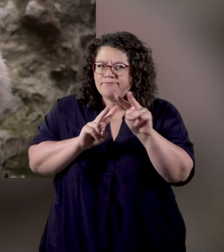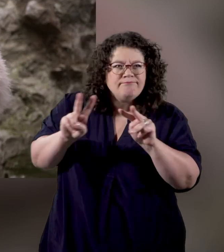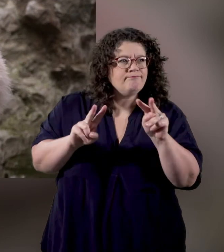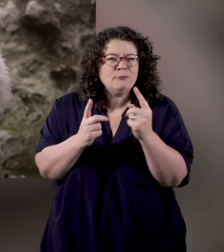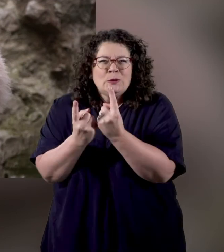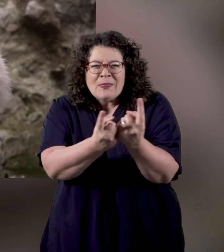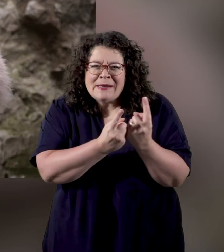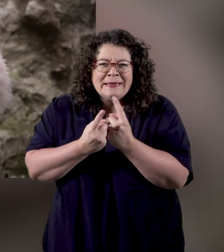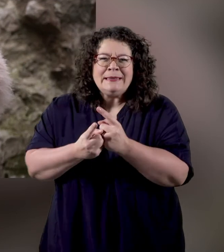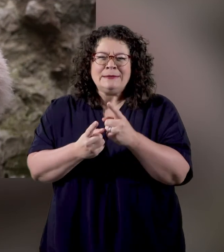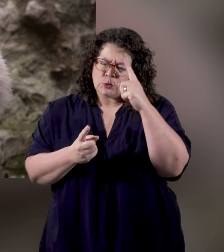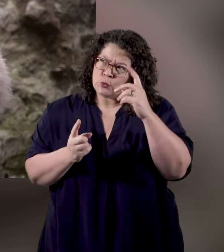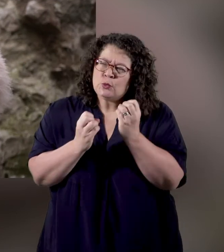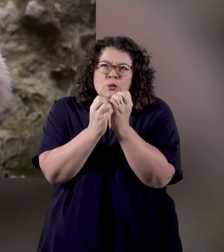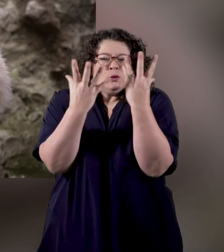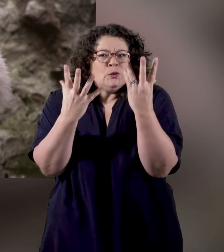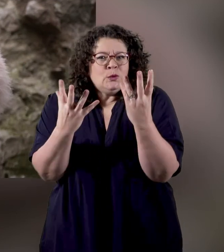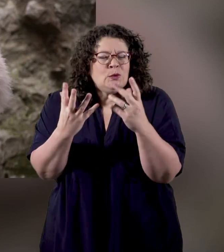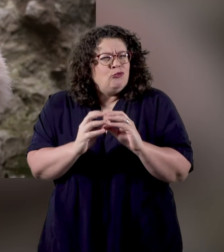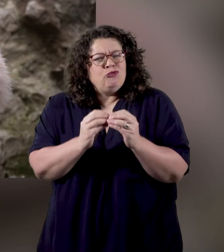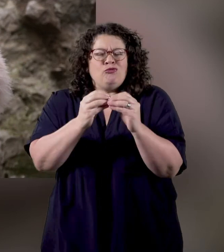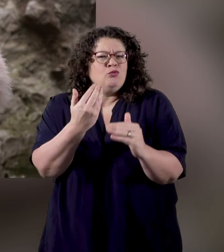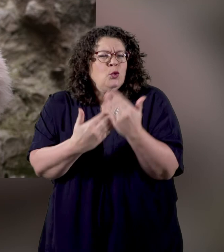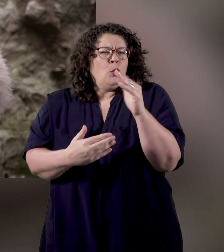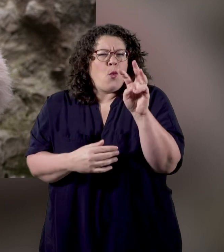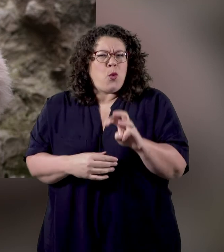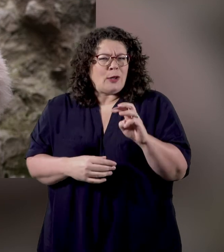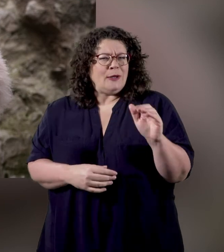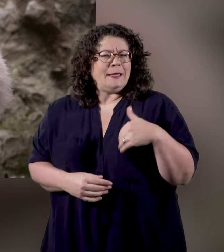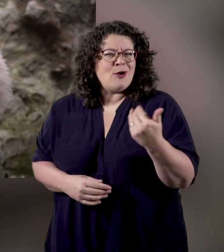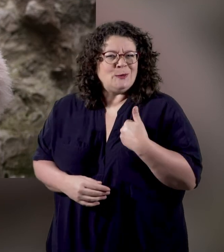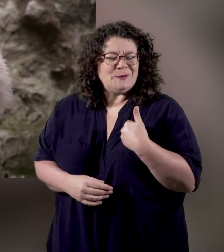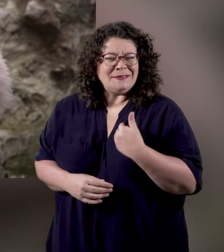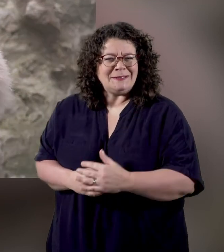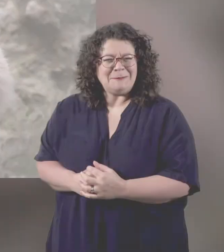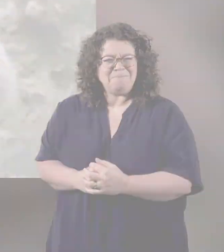methu aros I glywed beth chi'n dod lan o. Hwyl am y tro a pob lwc.